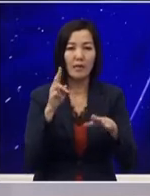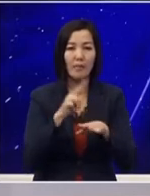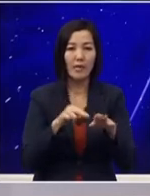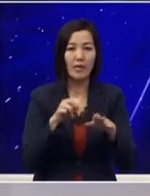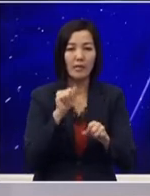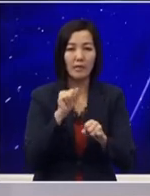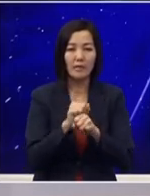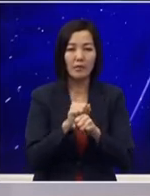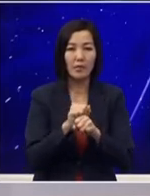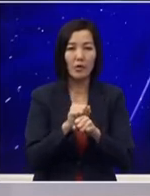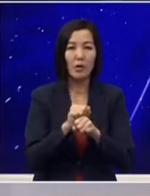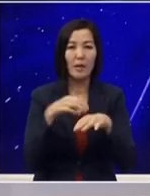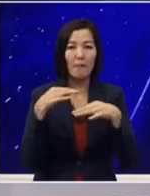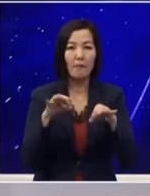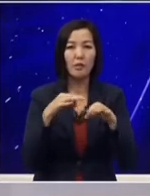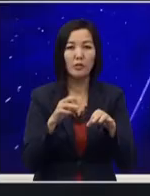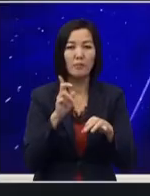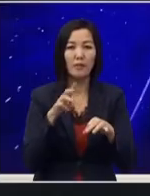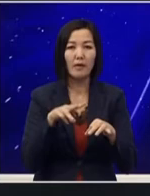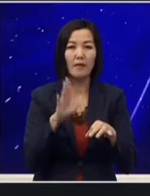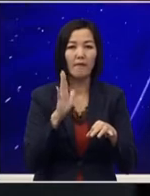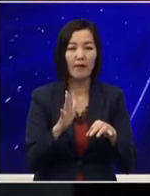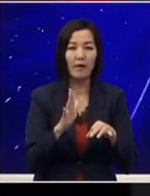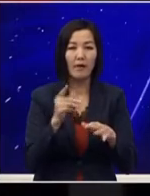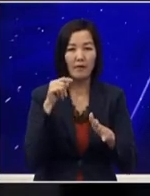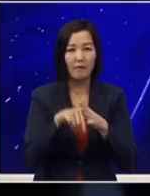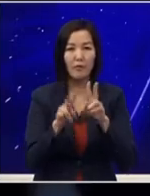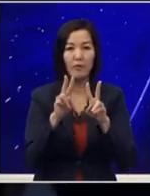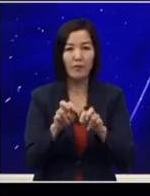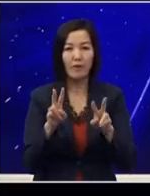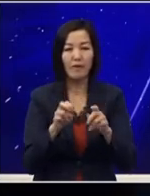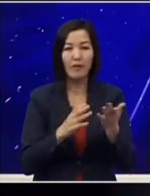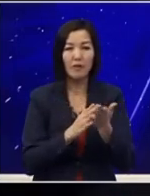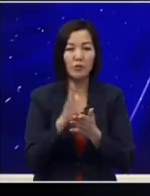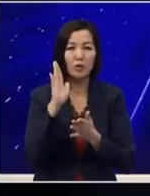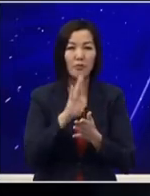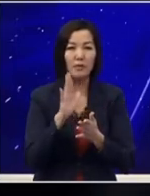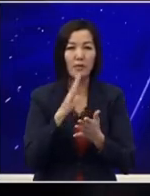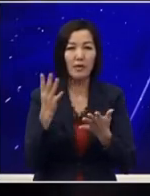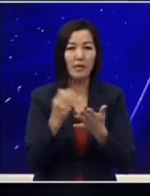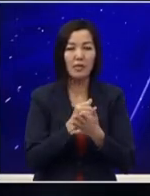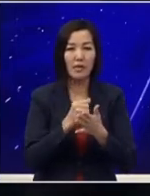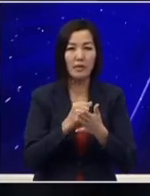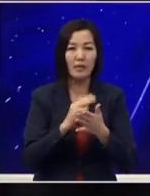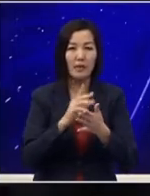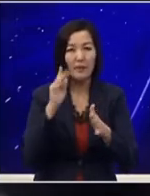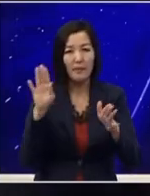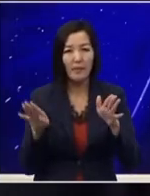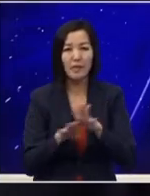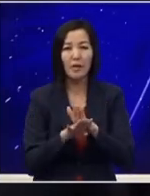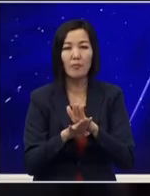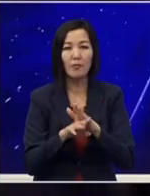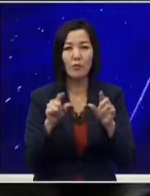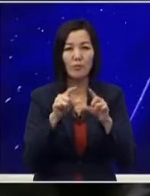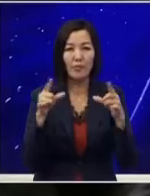полиции остановили автомашину марки BMW. В ходе проверки служебная собака нашла под капотом автомашины